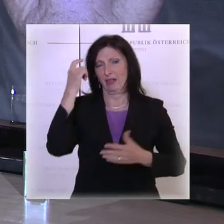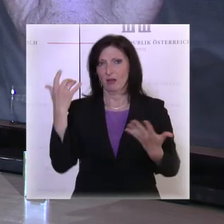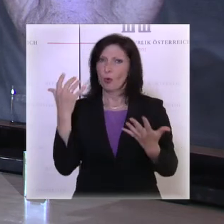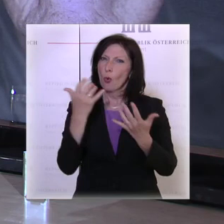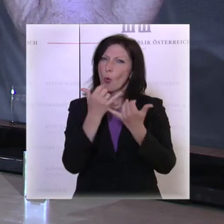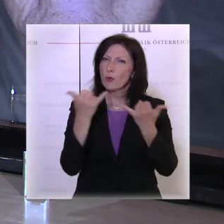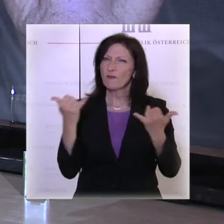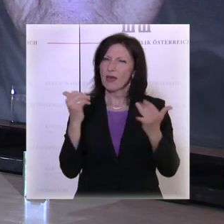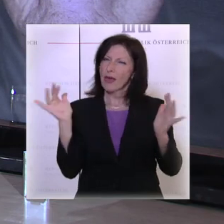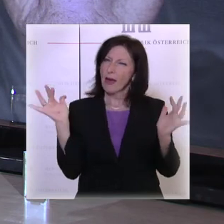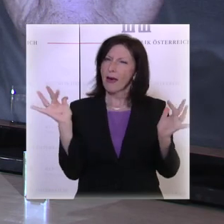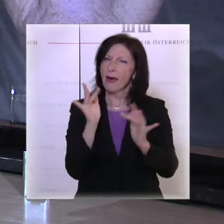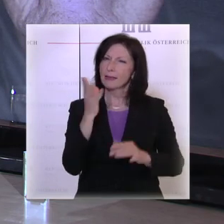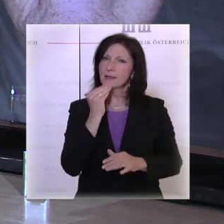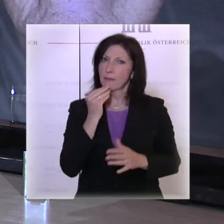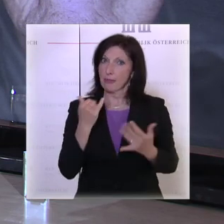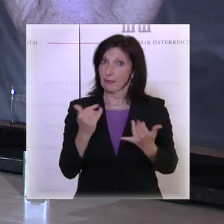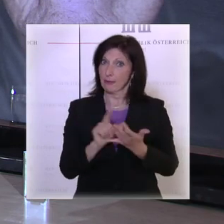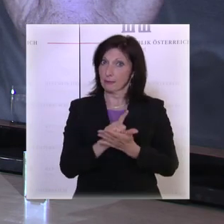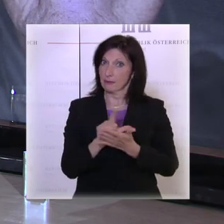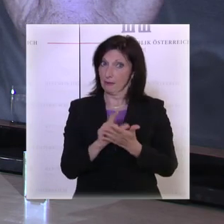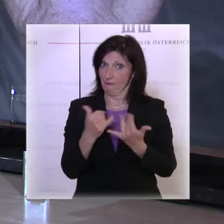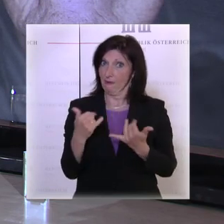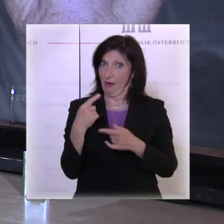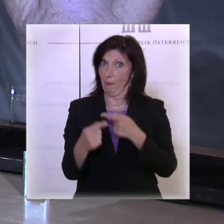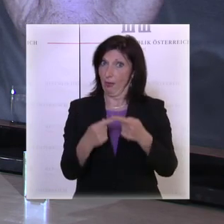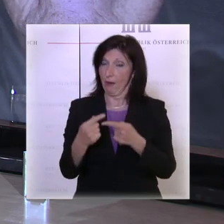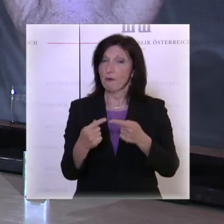findet Antisemitismus heute statt? Darüber werden wir in der kommenden Stunde sprechen.